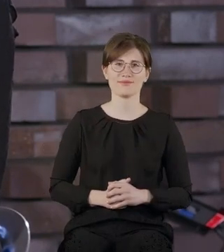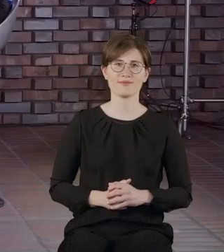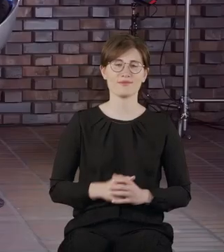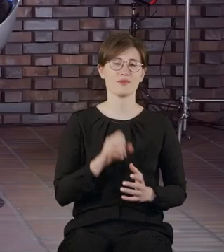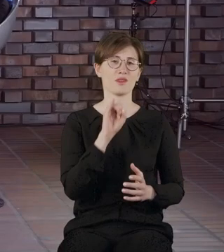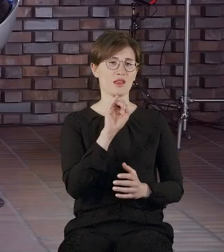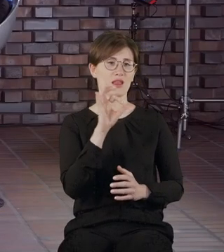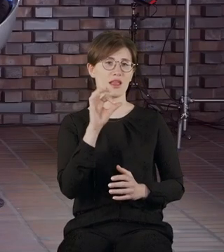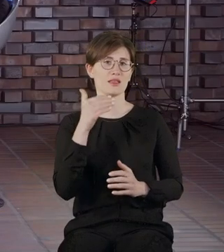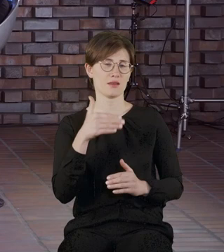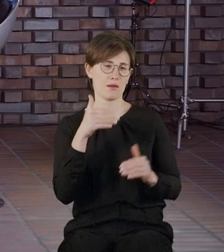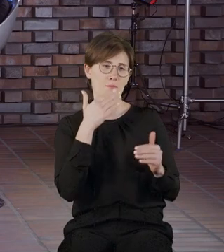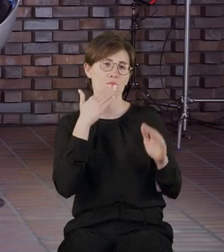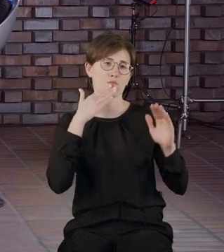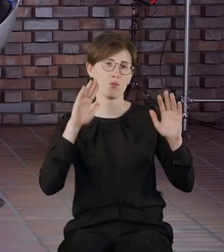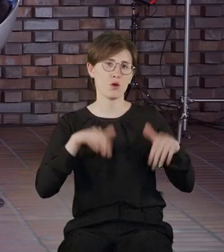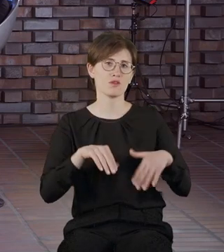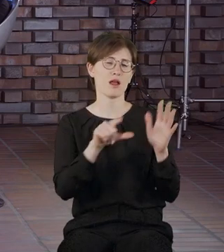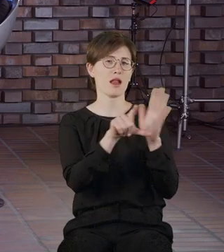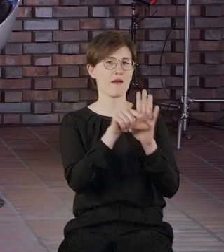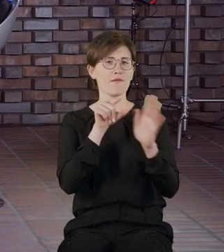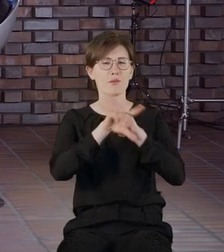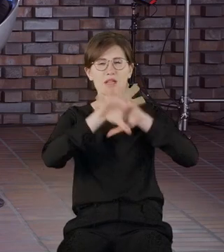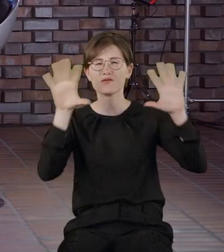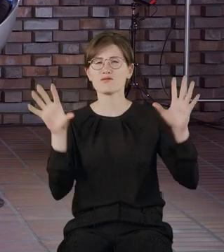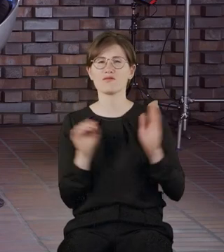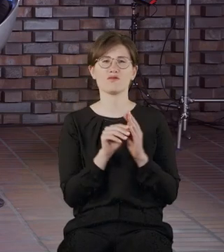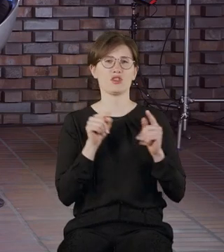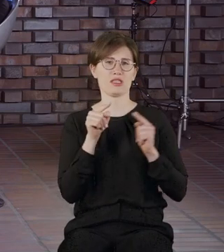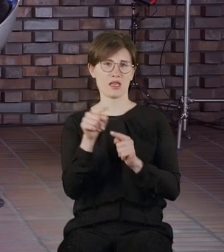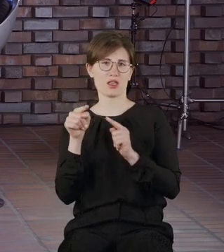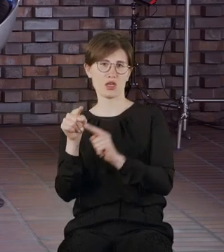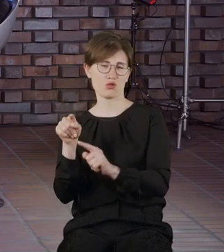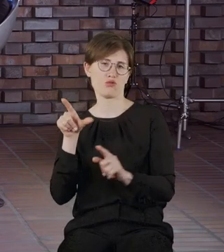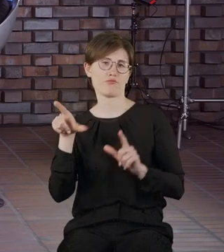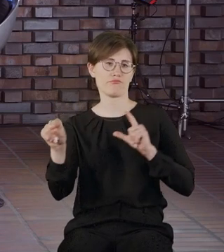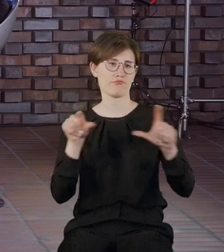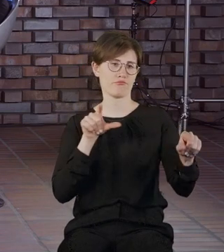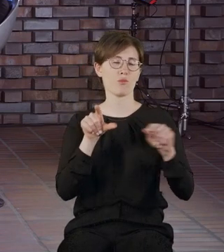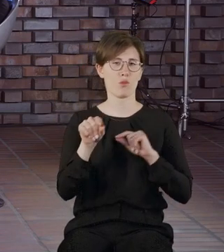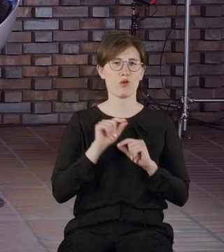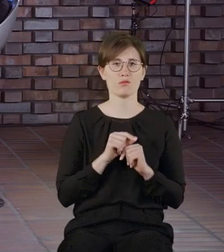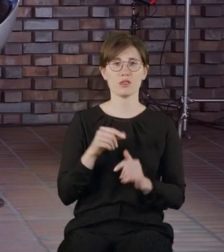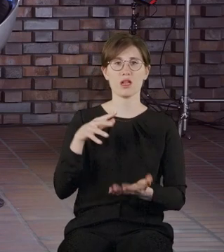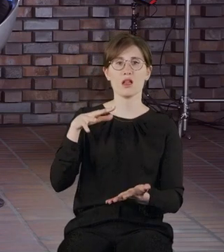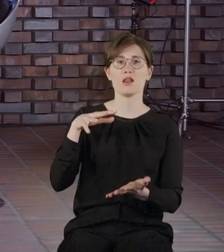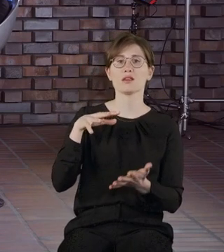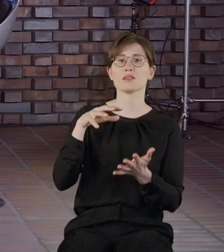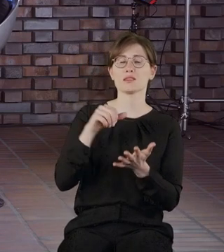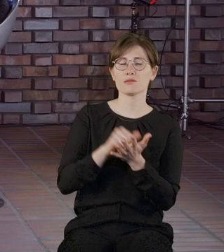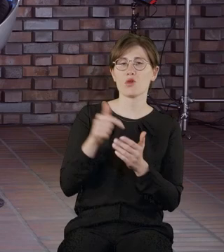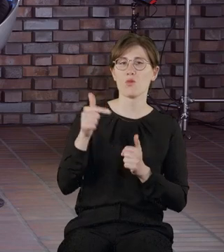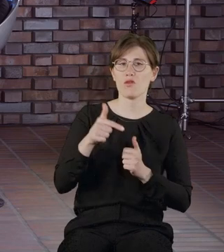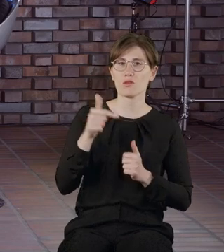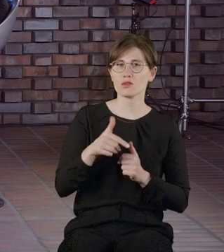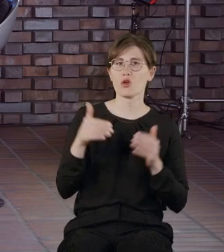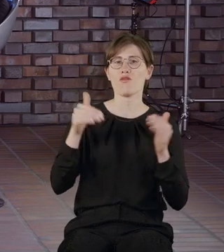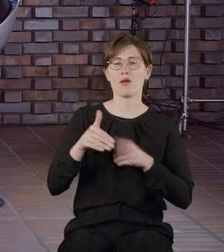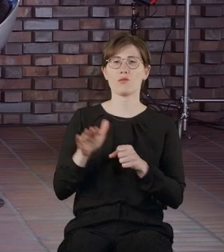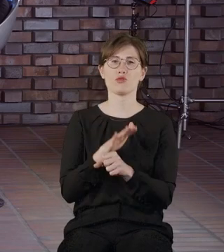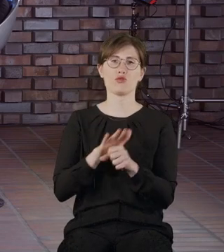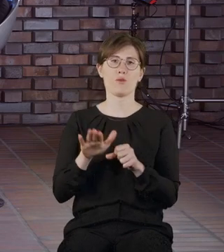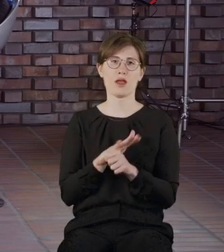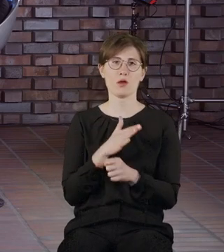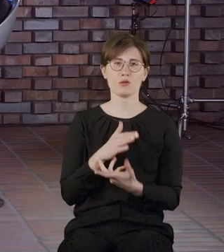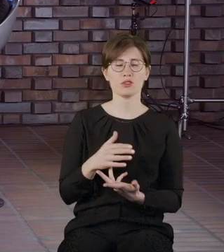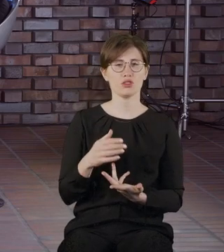pozwala na wybór kierunku spośród wszystkich dostępnych na Uniwersytecie Śląskim. Dodatkowo zajęcia obowiązkowe można uzupełnić tymi, które będą